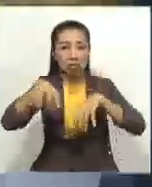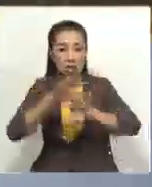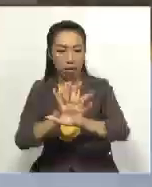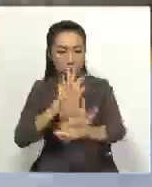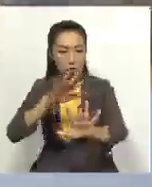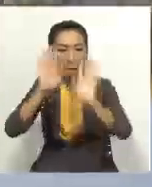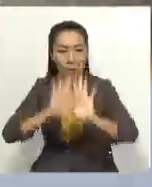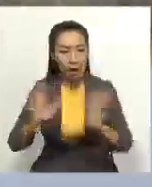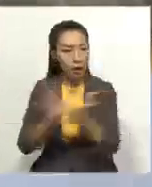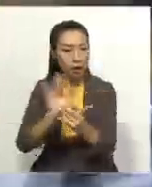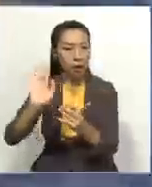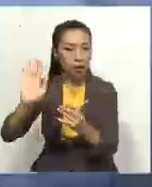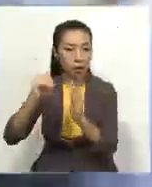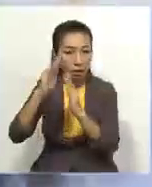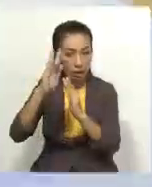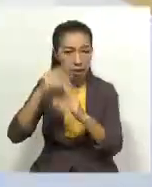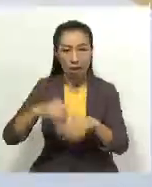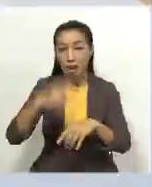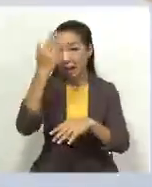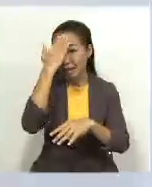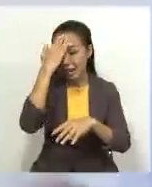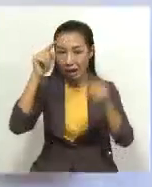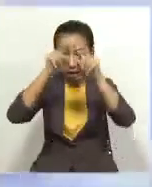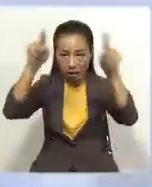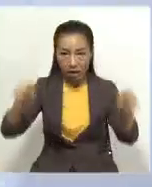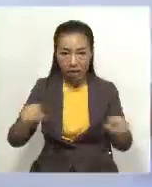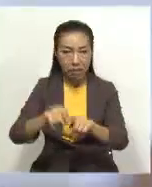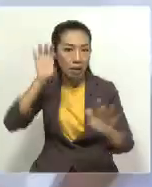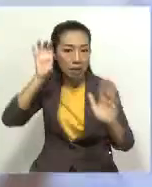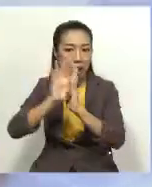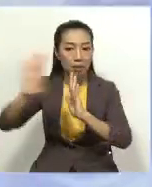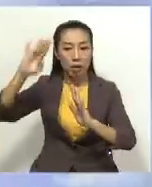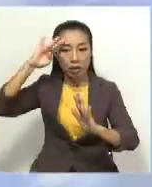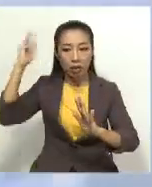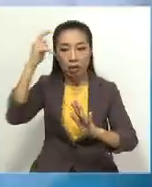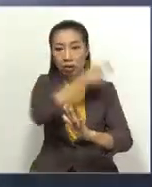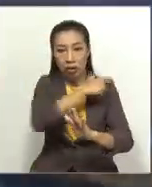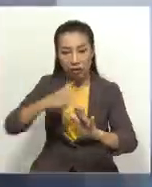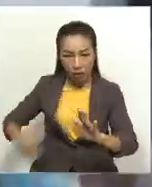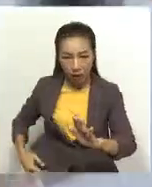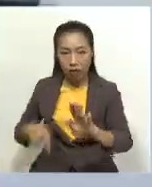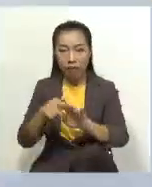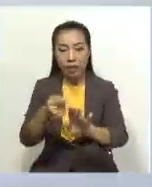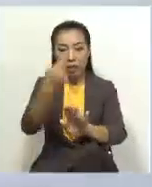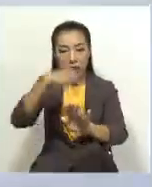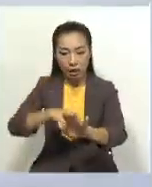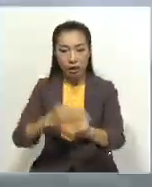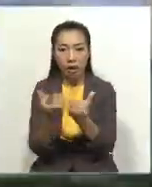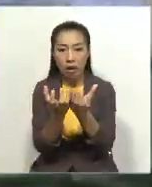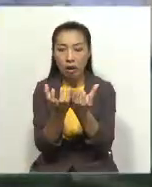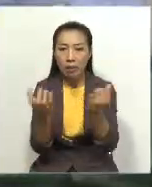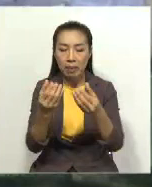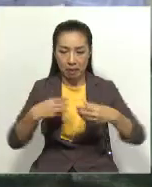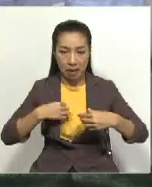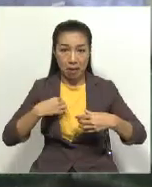อัญเชิญพระบรมฉายลักษณ์สมเด็จพระเจ้าอยู่หัวนำหน้าตามด้วยขบวนผ้าไตรโดยมีผู้ว่าราชการจังหวัดเชียงรายพร้อมด้วยญาติของ